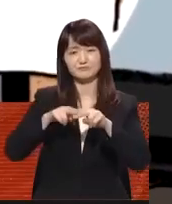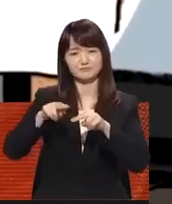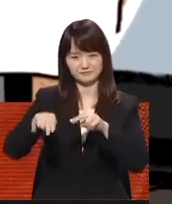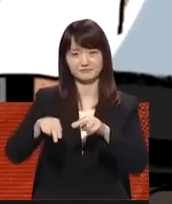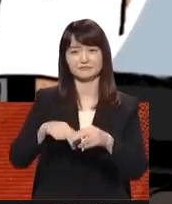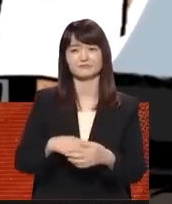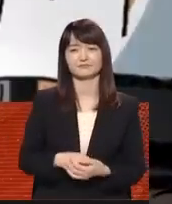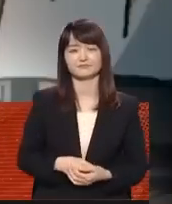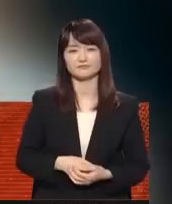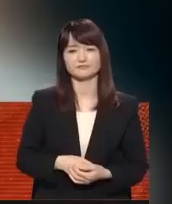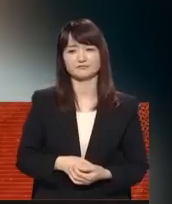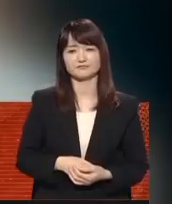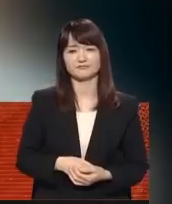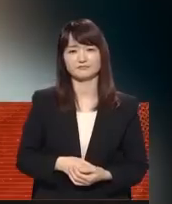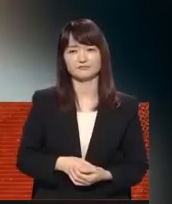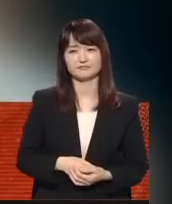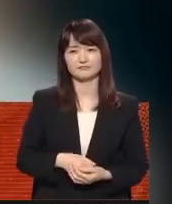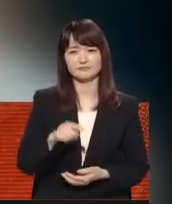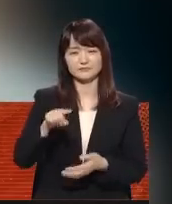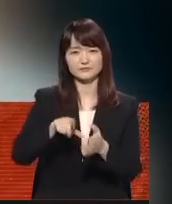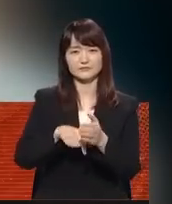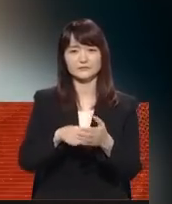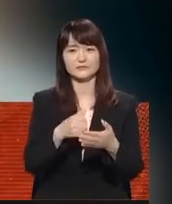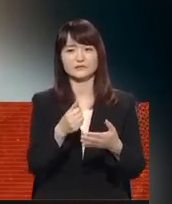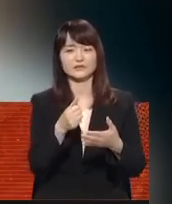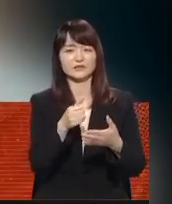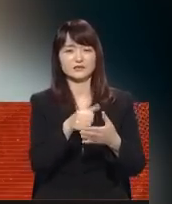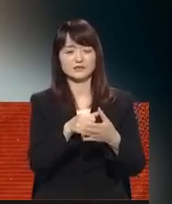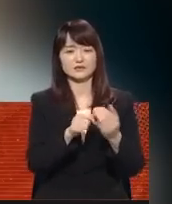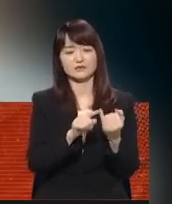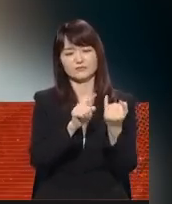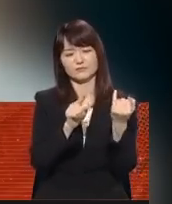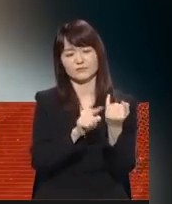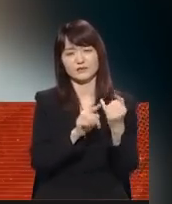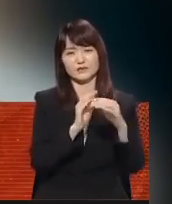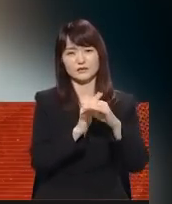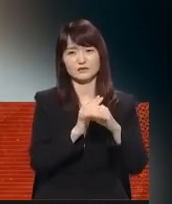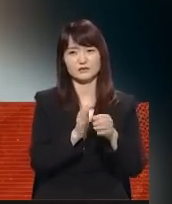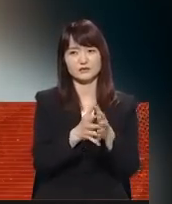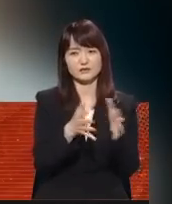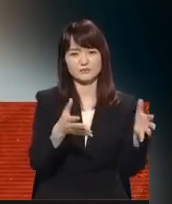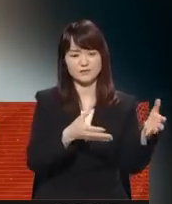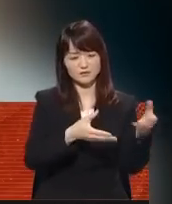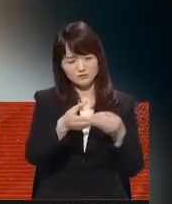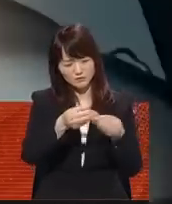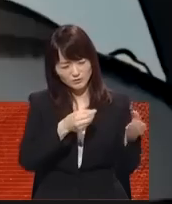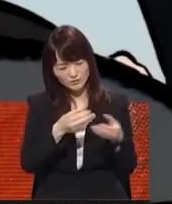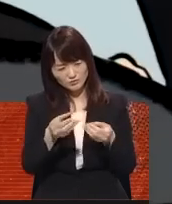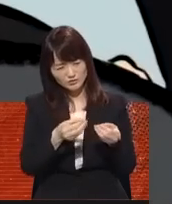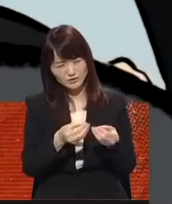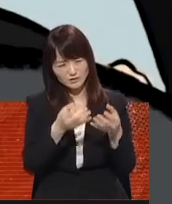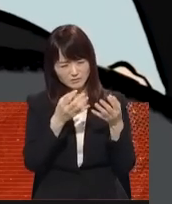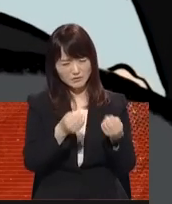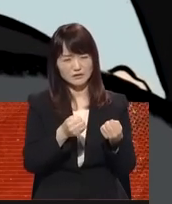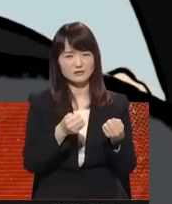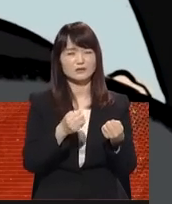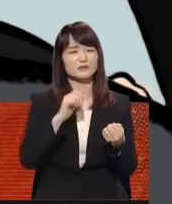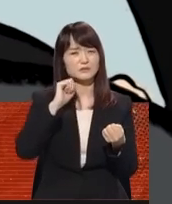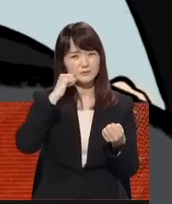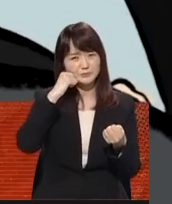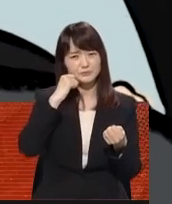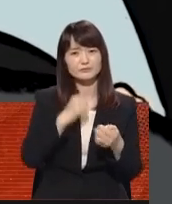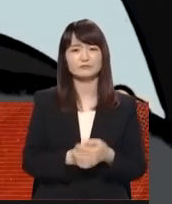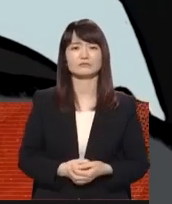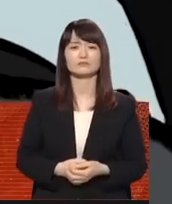하고 그때 사실 첫째 임신했던 그런 상황인데 대출금도 많아서 경제적으로 많이 어려웠는데 일단은